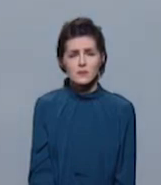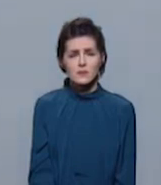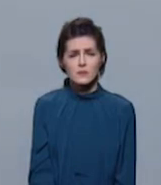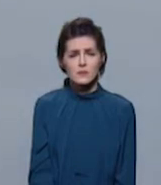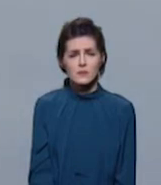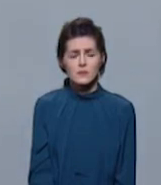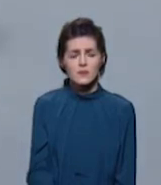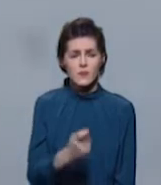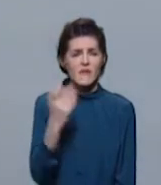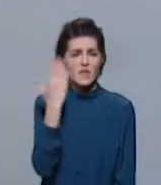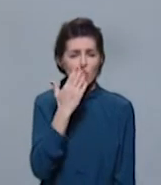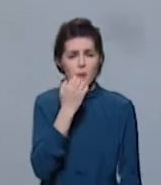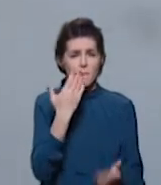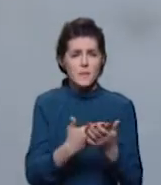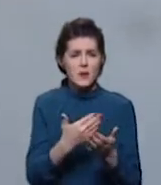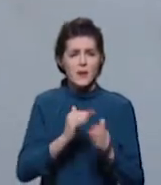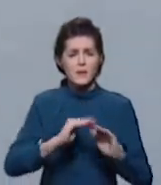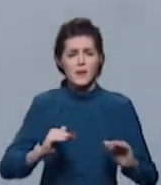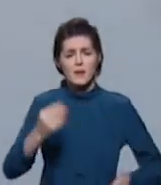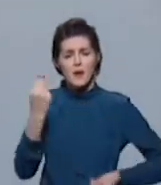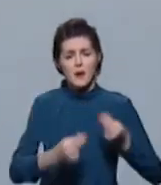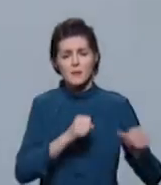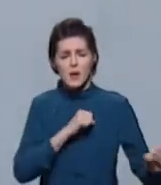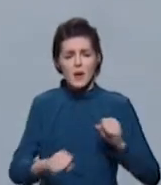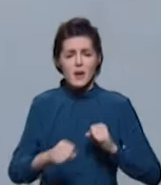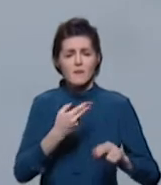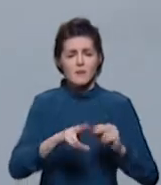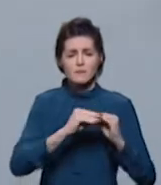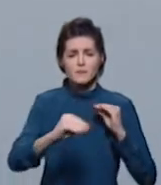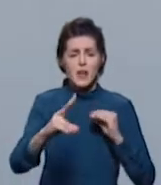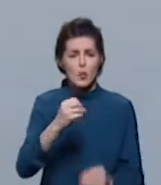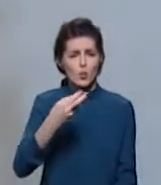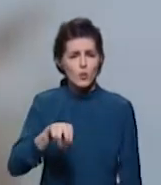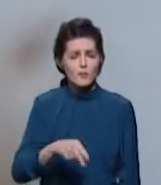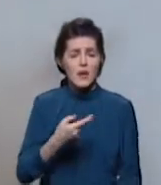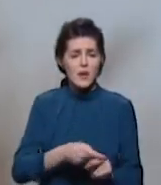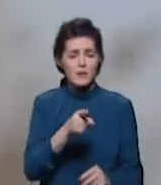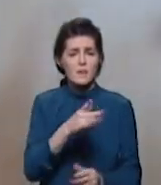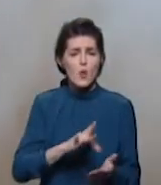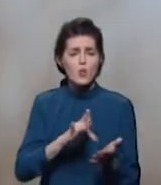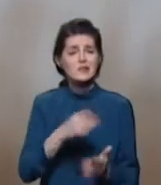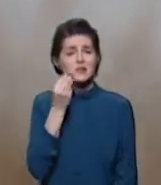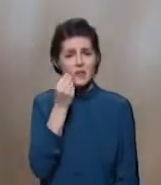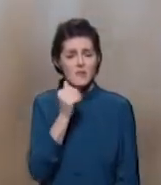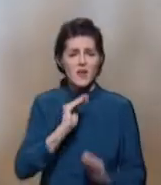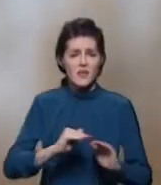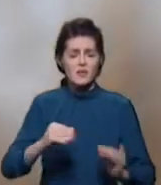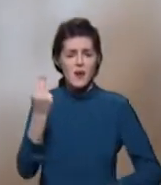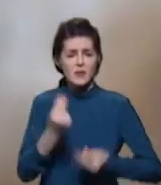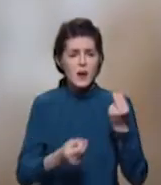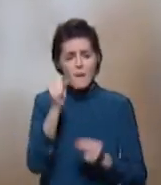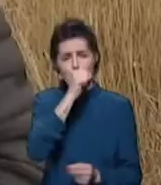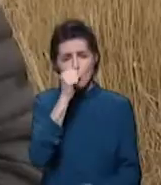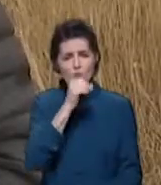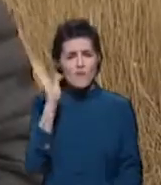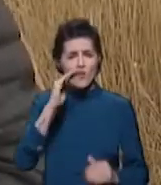Вот, пожалуйста, озеро Лиман, сату дети бегают по льду. Це відео зафільмували у Слов'янську. Діти бавляться на замерзлій